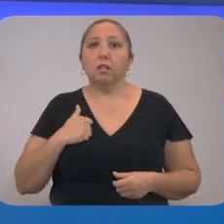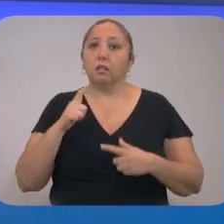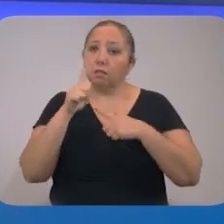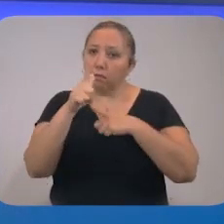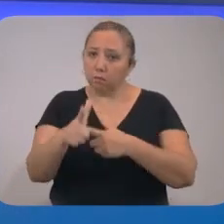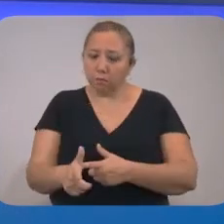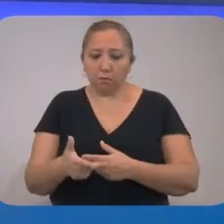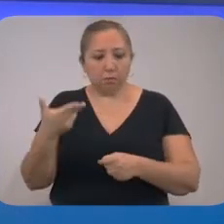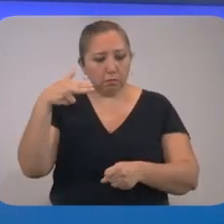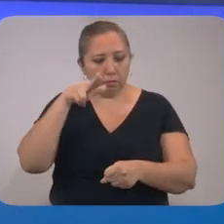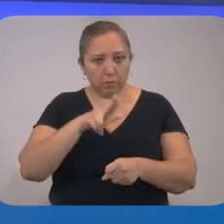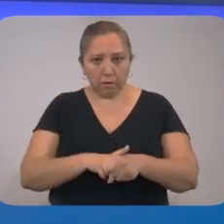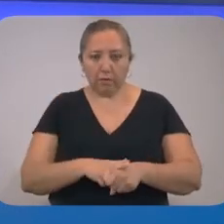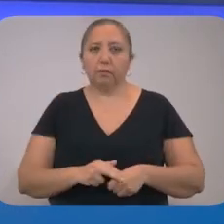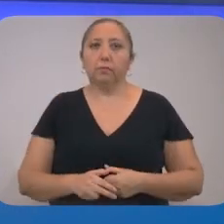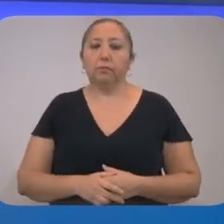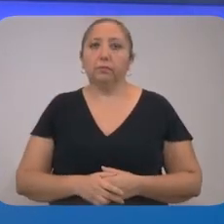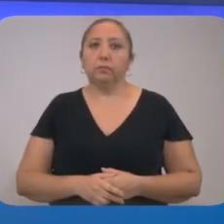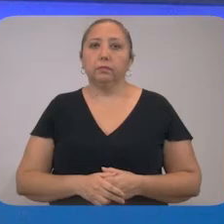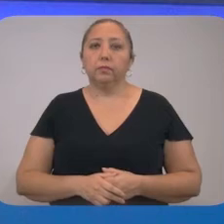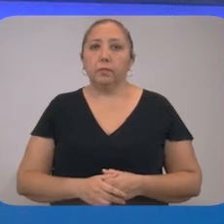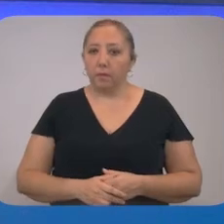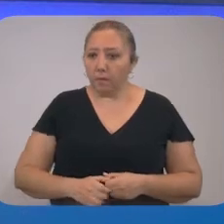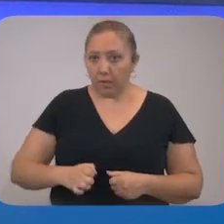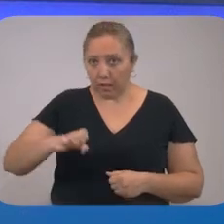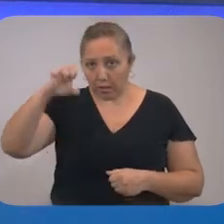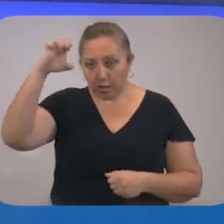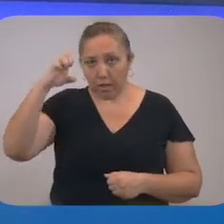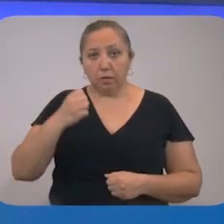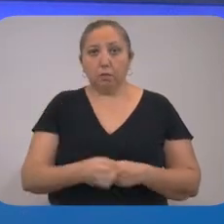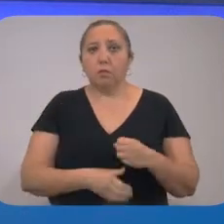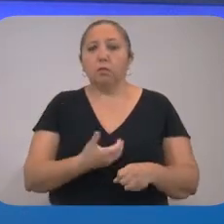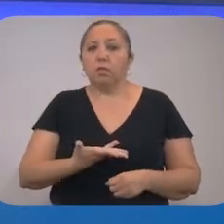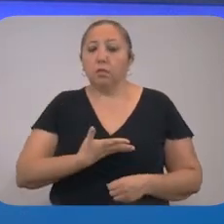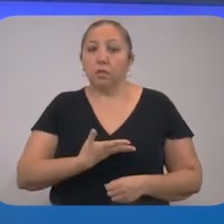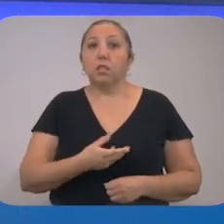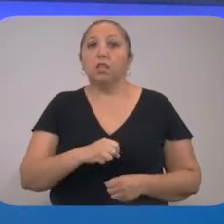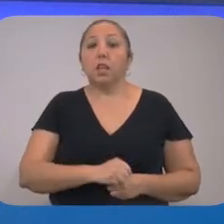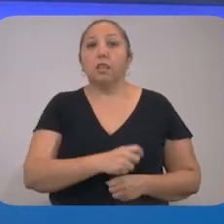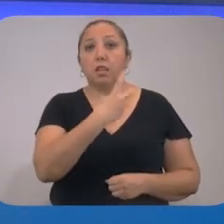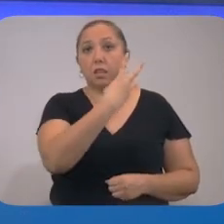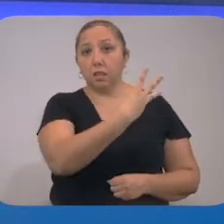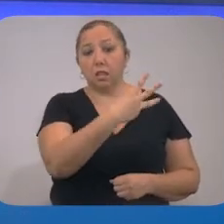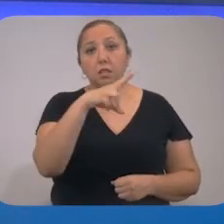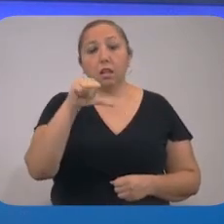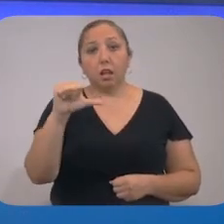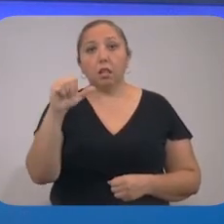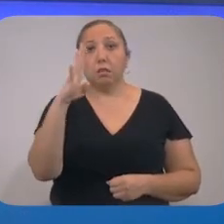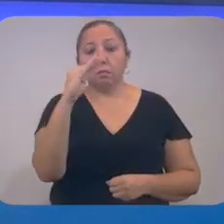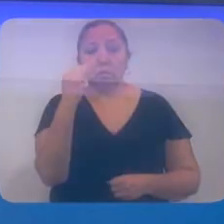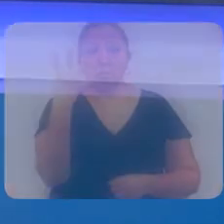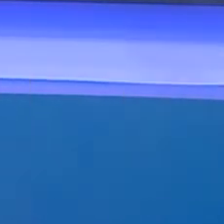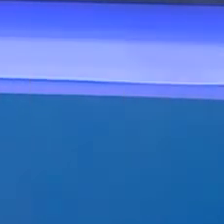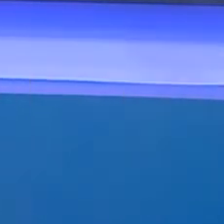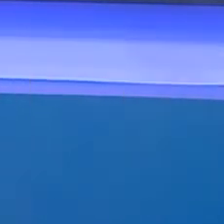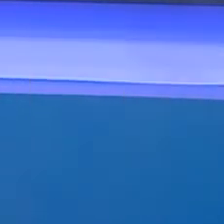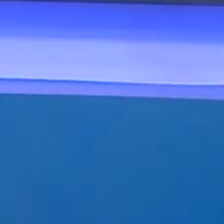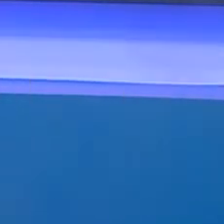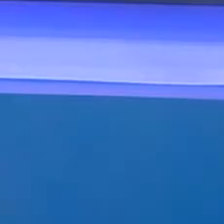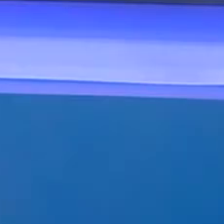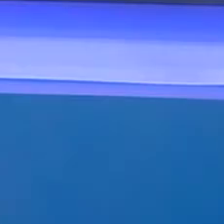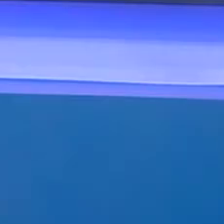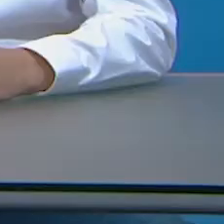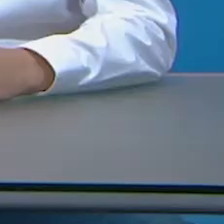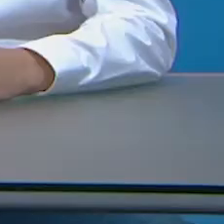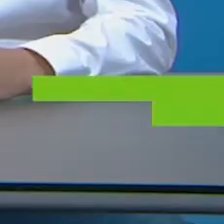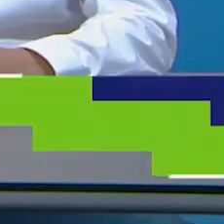más recupasta le yokol ilikobe. Le kol el kohan chahtulumil Canadae lali tiyan hospitale. Ujabil le kohanoba